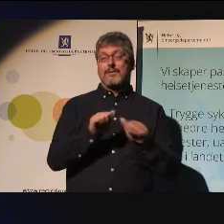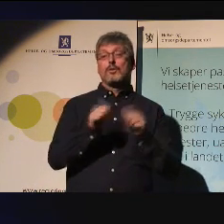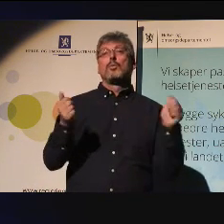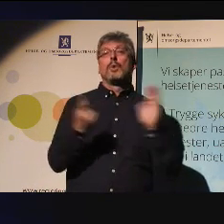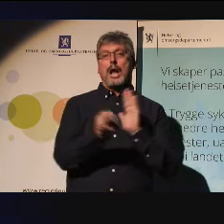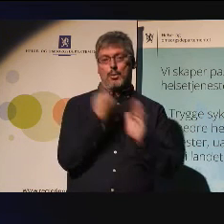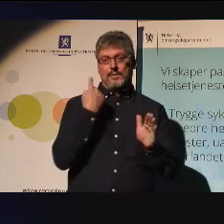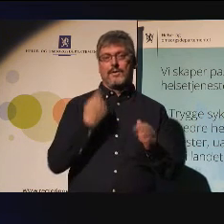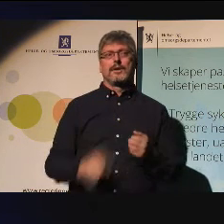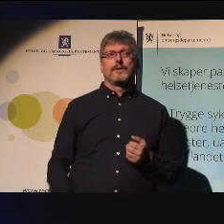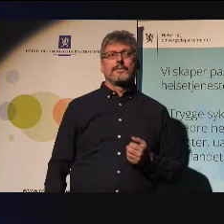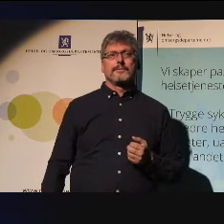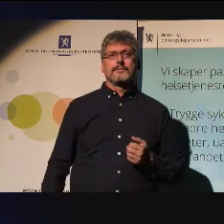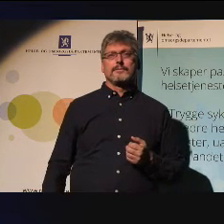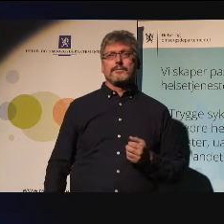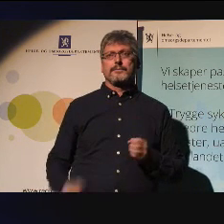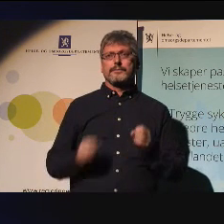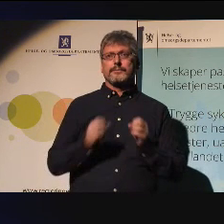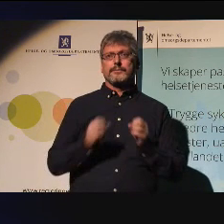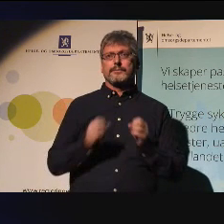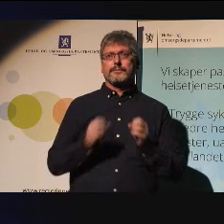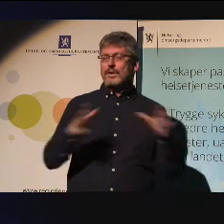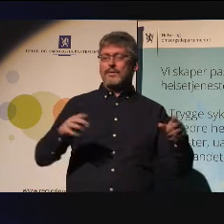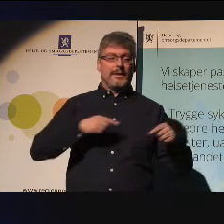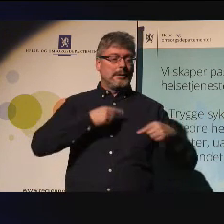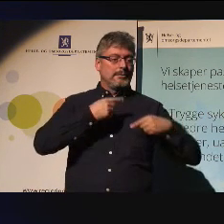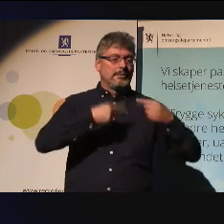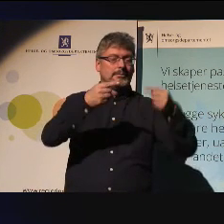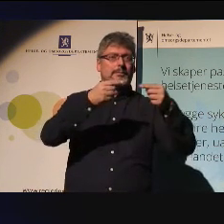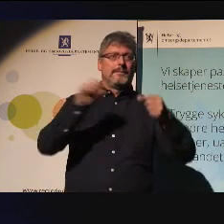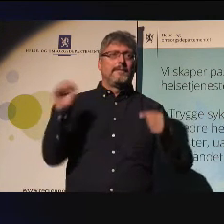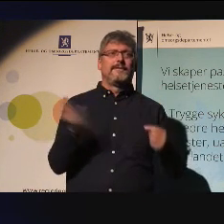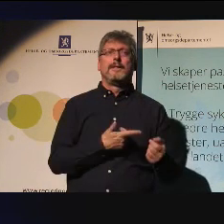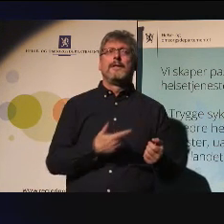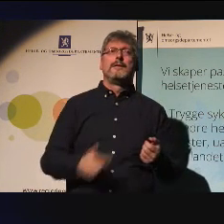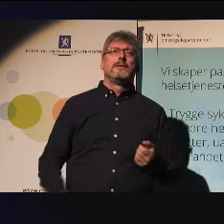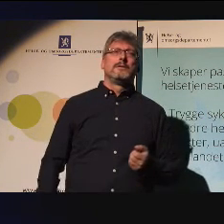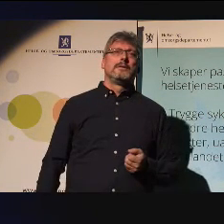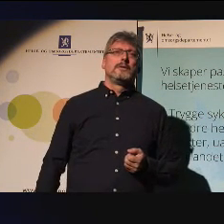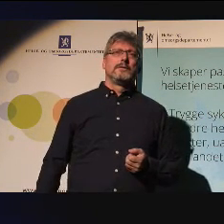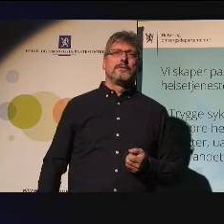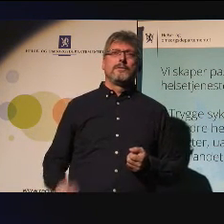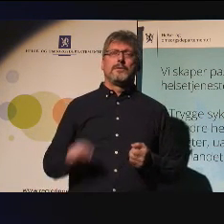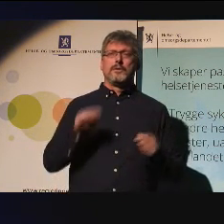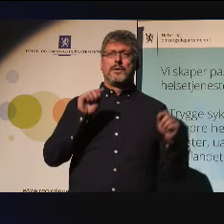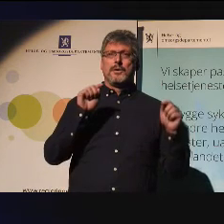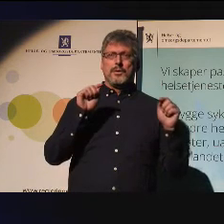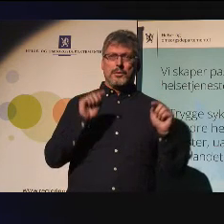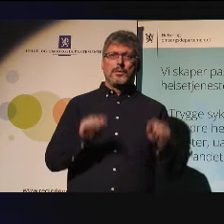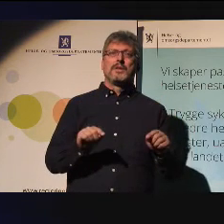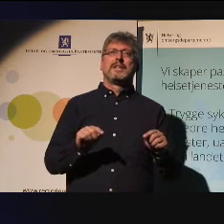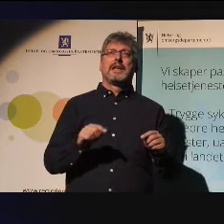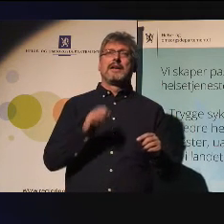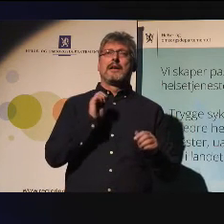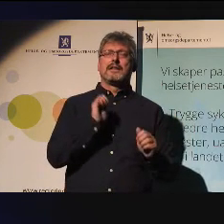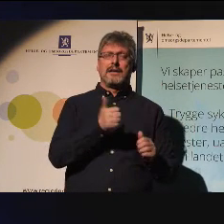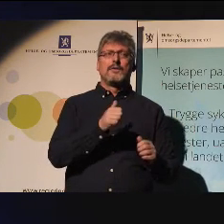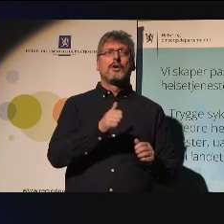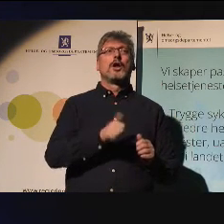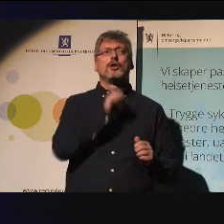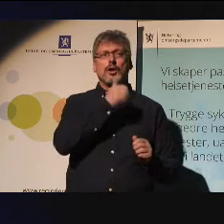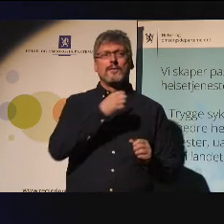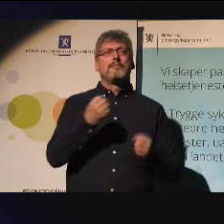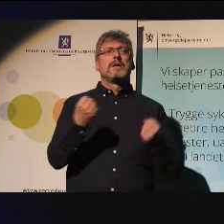utfordringer. Utviklingen går i et rasende tempo, og derfor det også nødvendig med